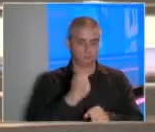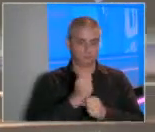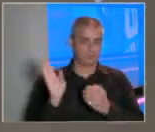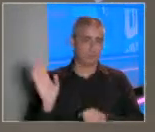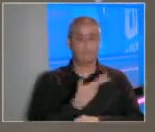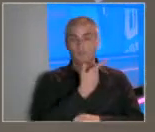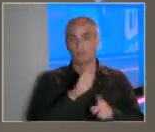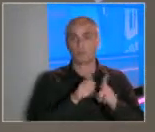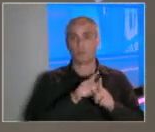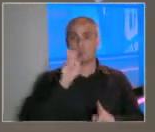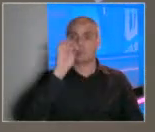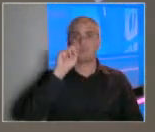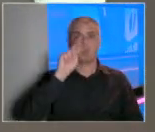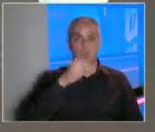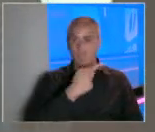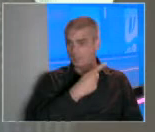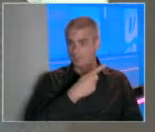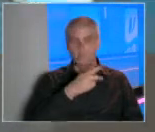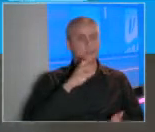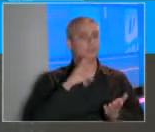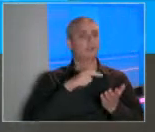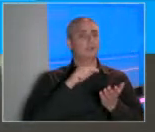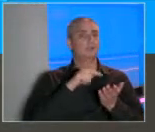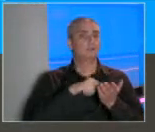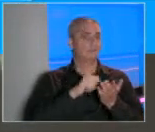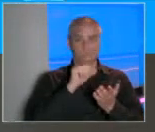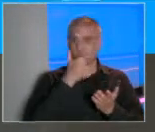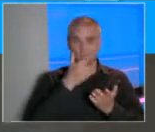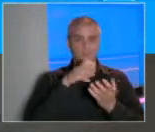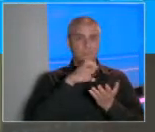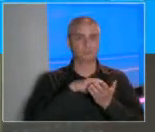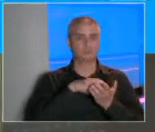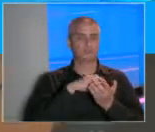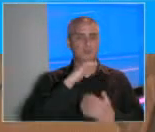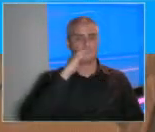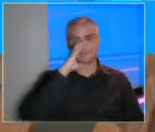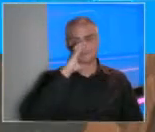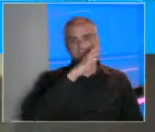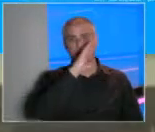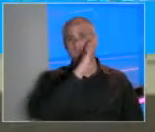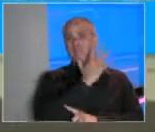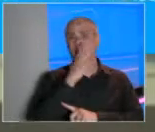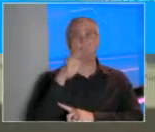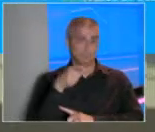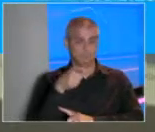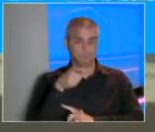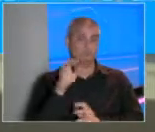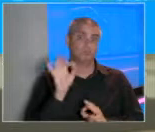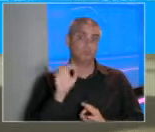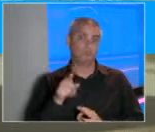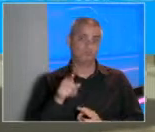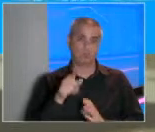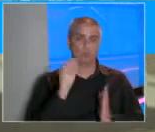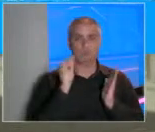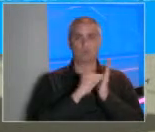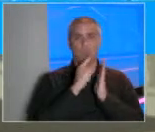לפינוי, כמו עמונה. המוקד הראשון של המאבק המשפטי הוא היישוב מצפה קרמים, שאולי עבורו, בין היתר,